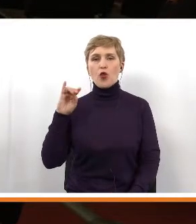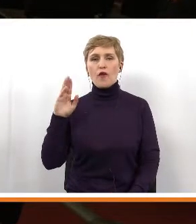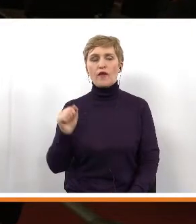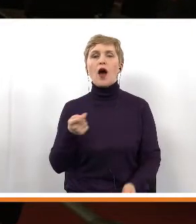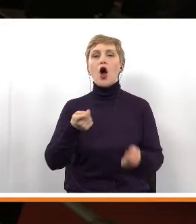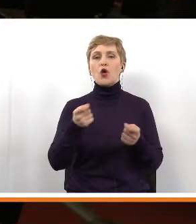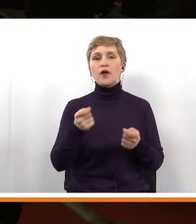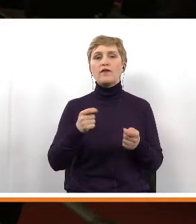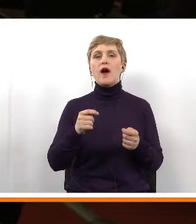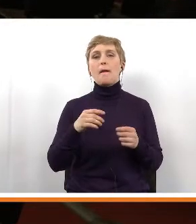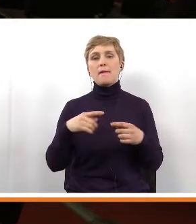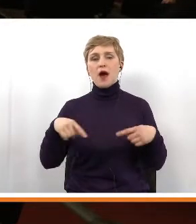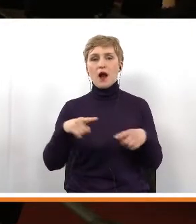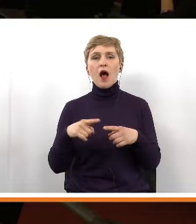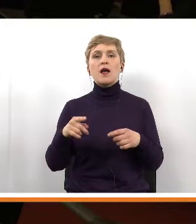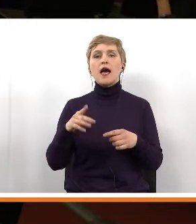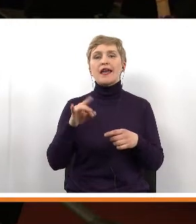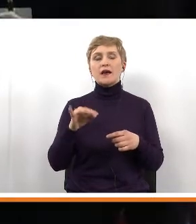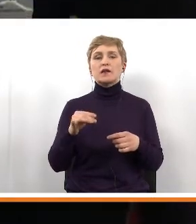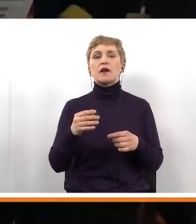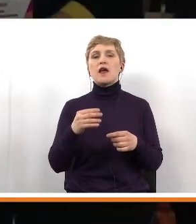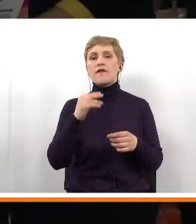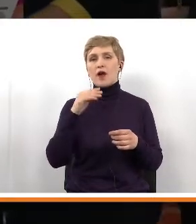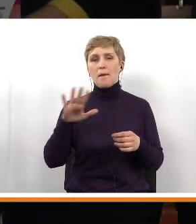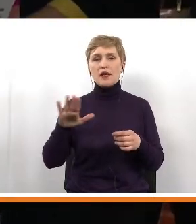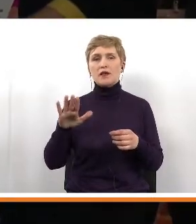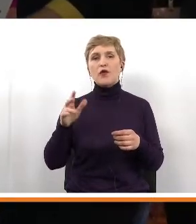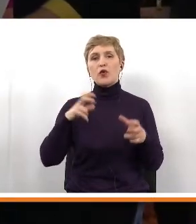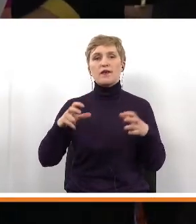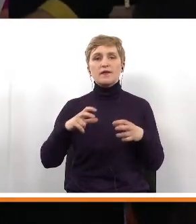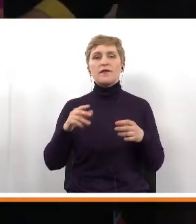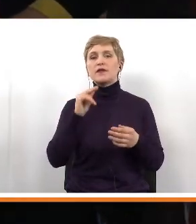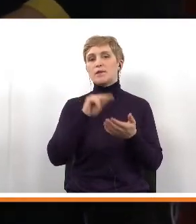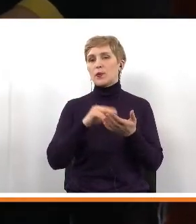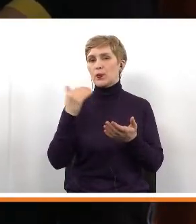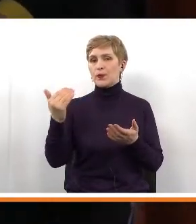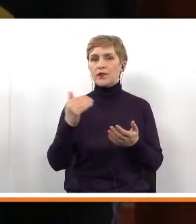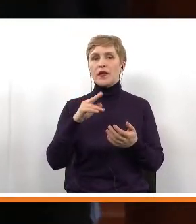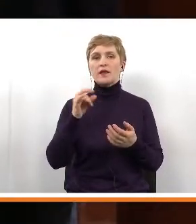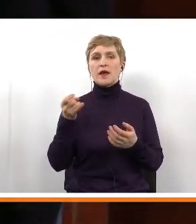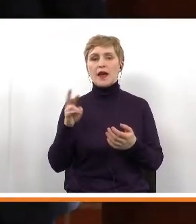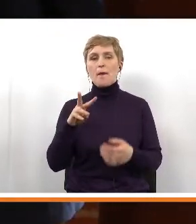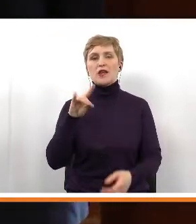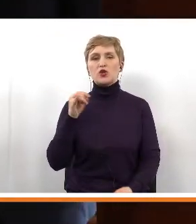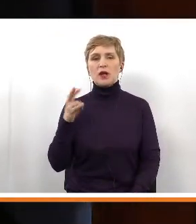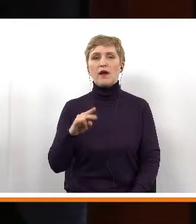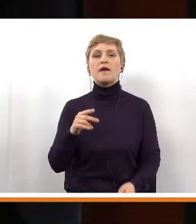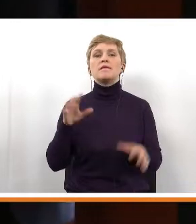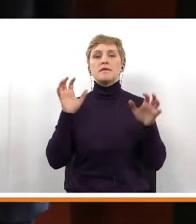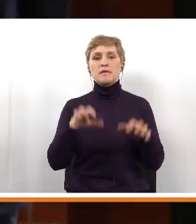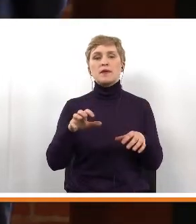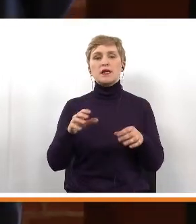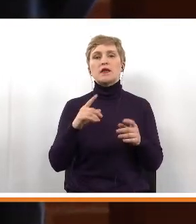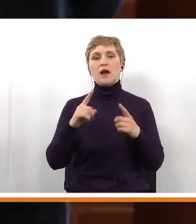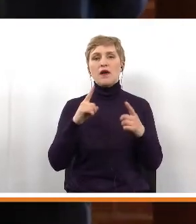аппарата ректора Европейского университета в Санкт-Петербурге. Дарья Мирославская, это председатель Совета Ассоциации